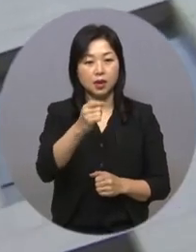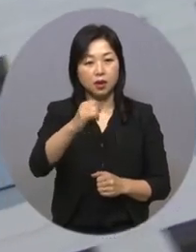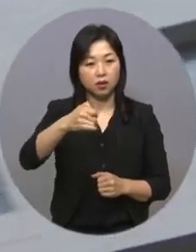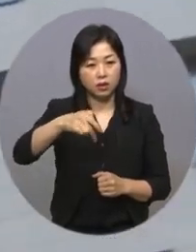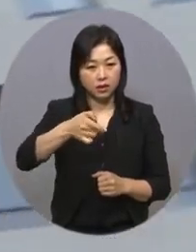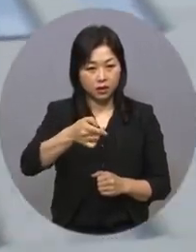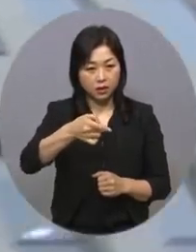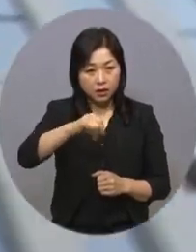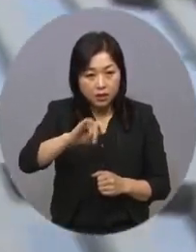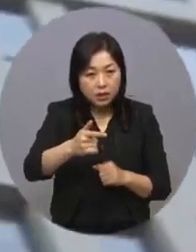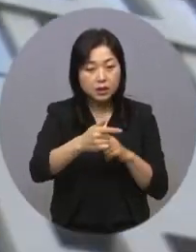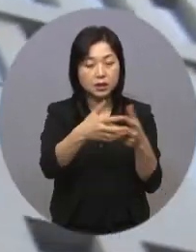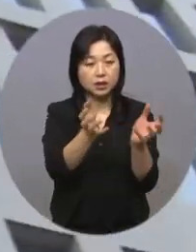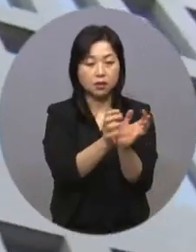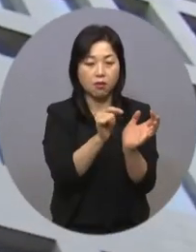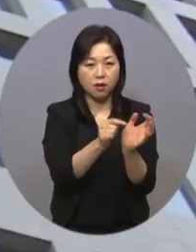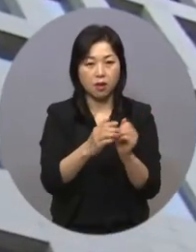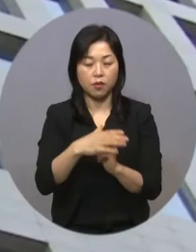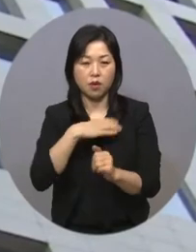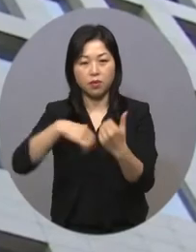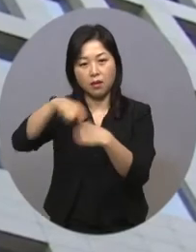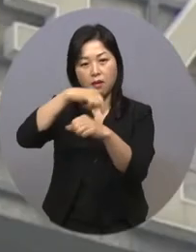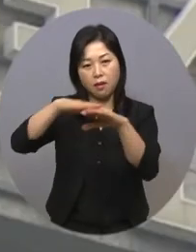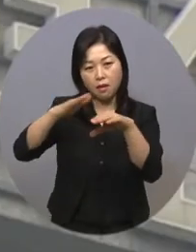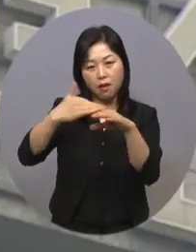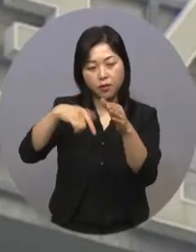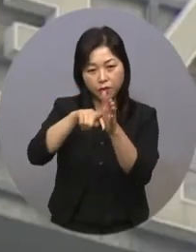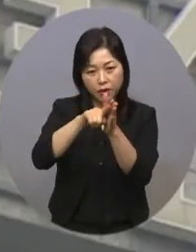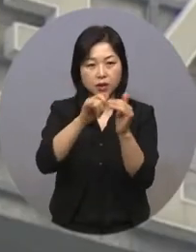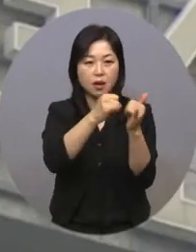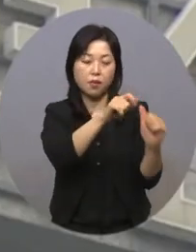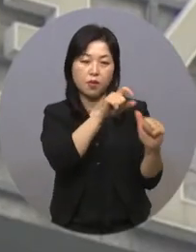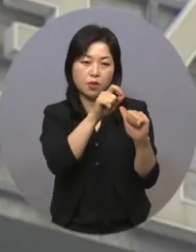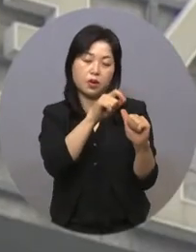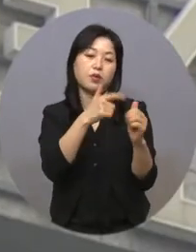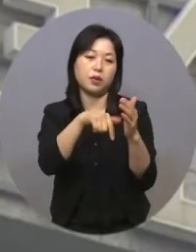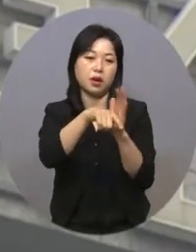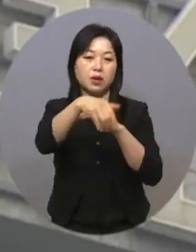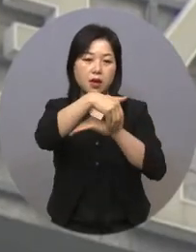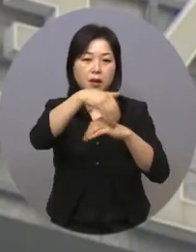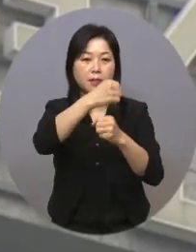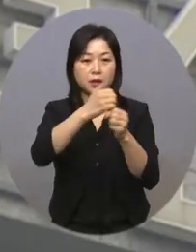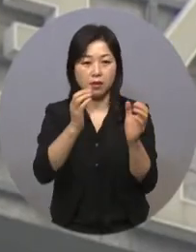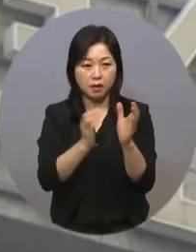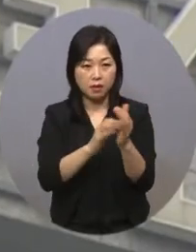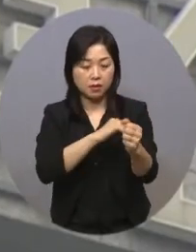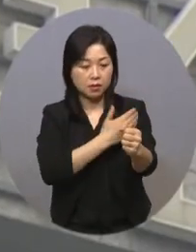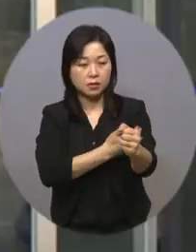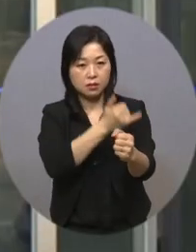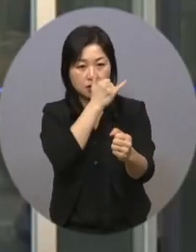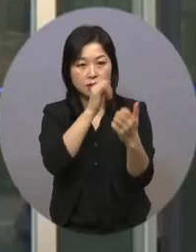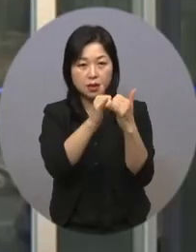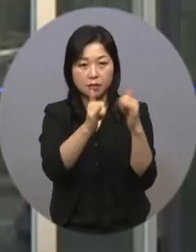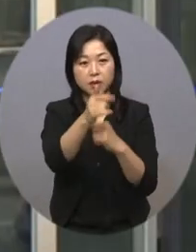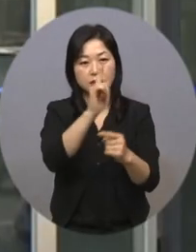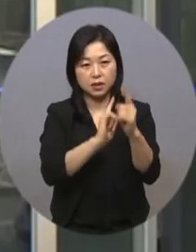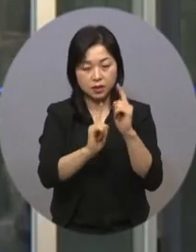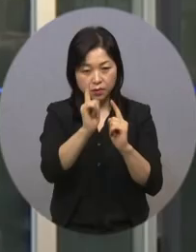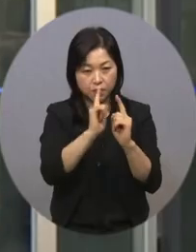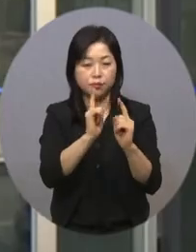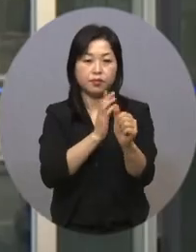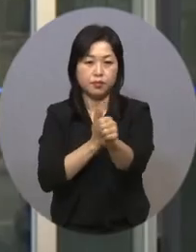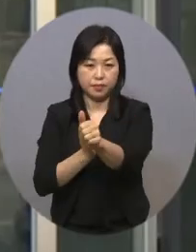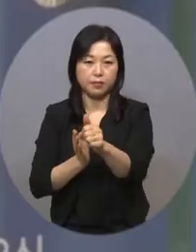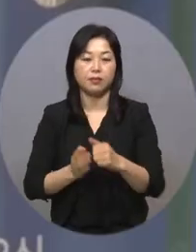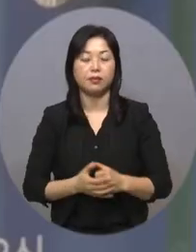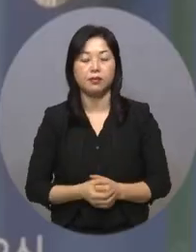극복을 위한 현장 인력 중심의 선발 계획을 수립했다 며 역량을 갖춘 인재들의 지원을 동료 했읍니다